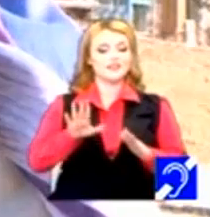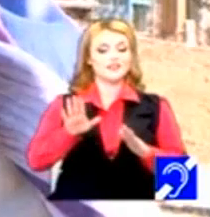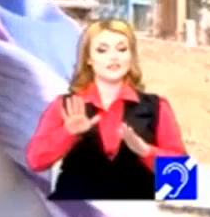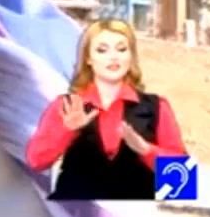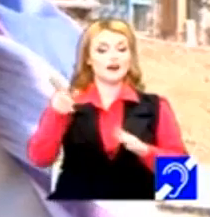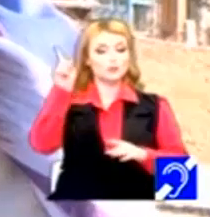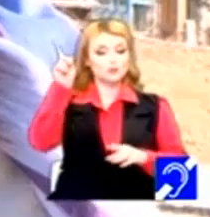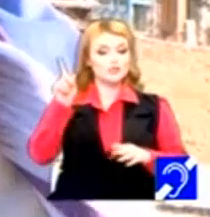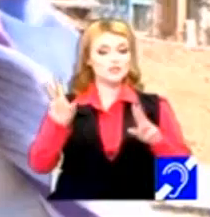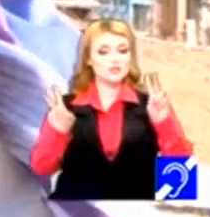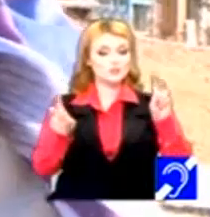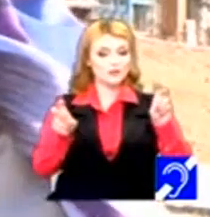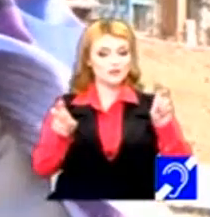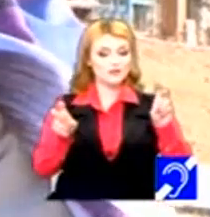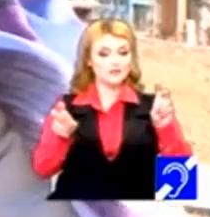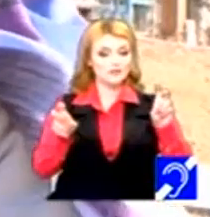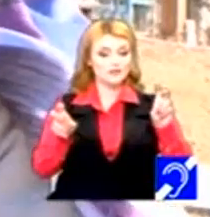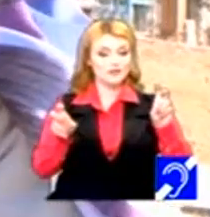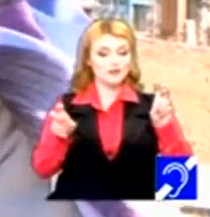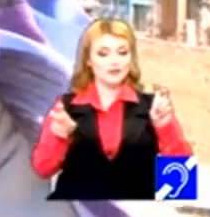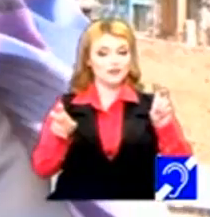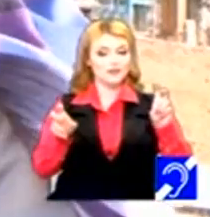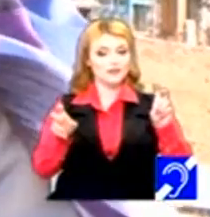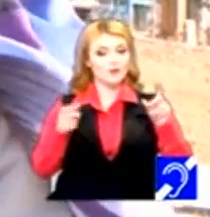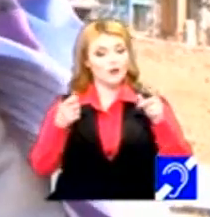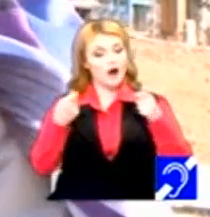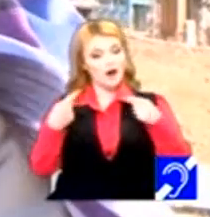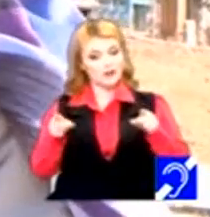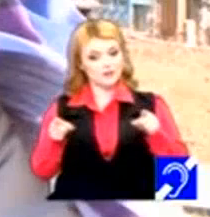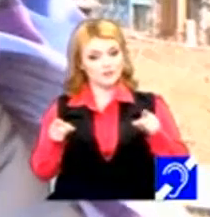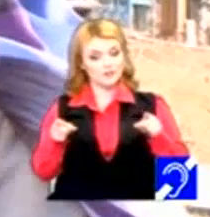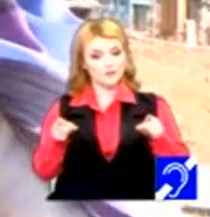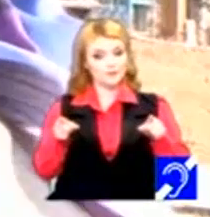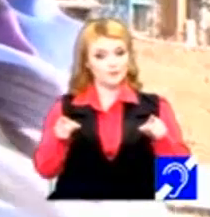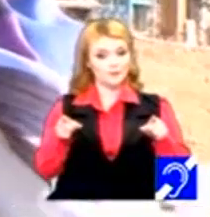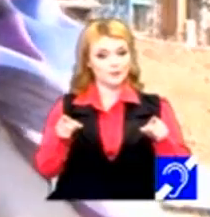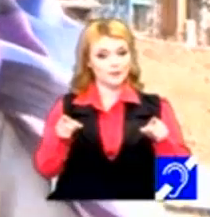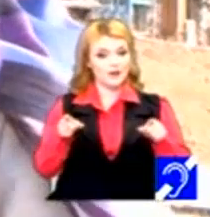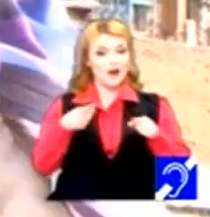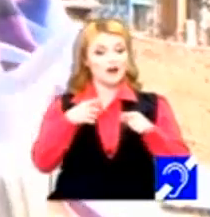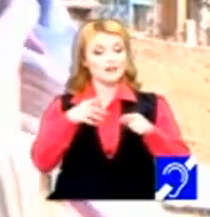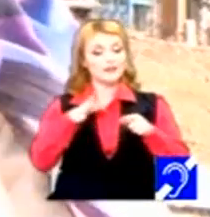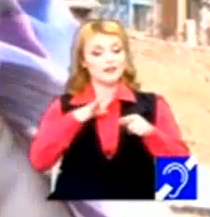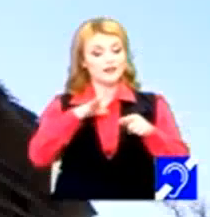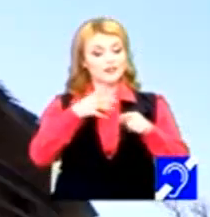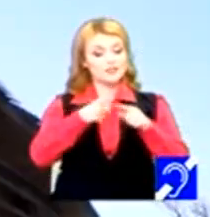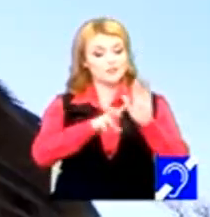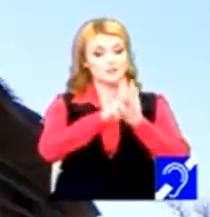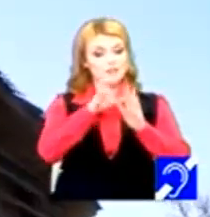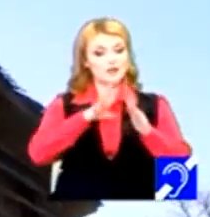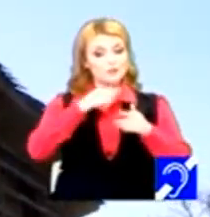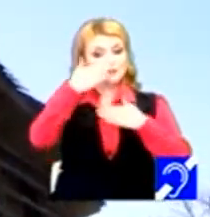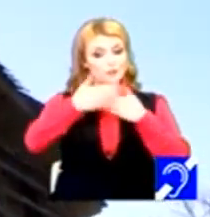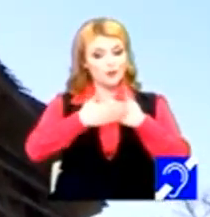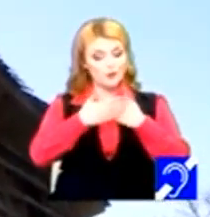numea fundătura satului. Ea era mai aproape de păduri, erau mai protejați.